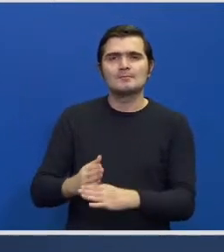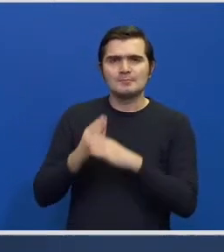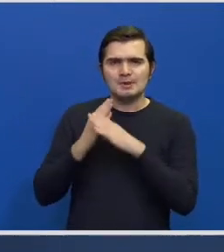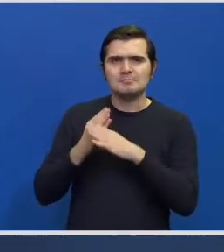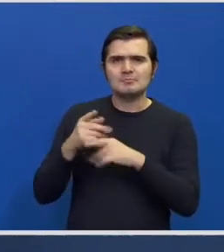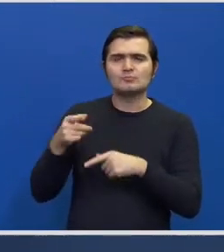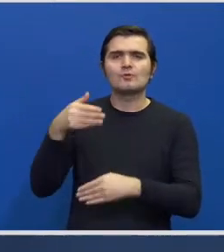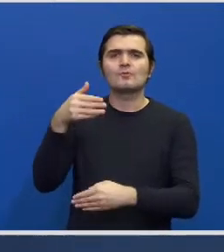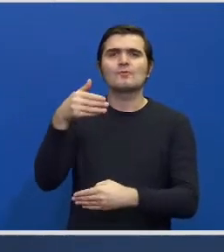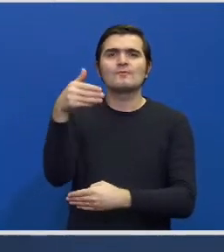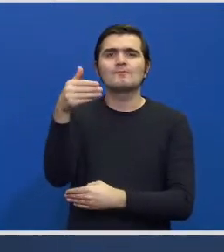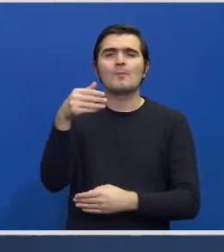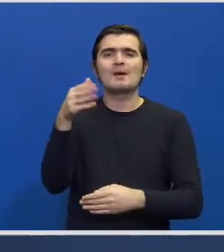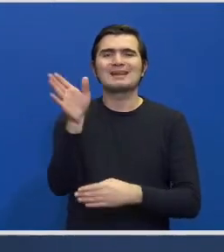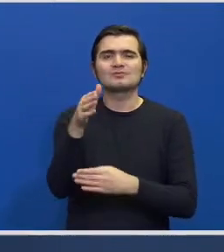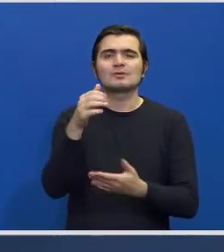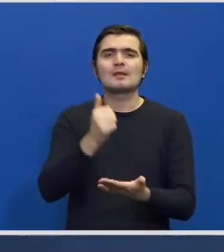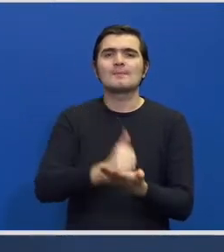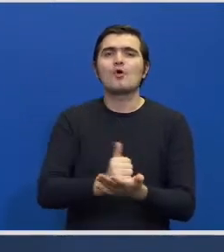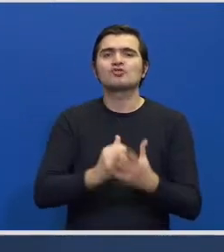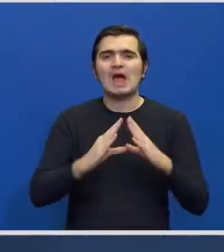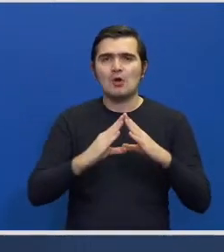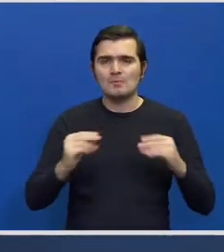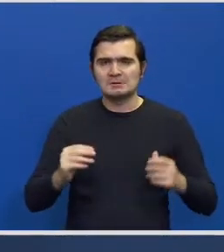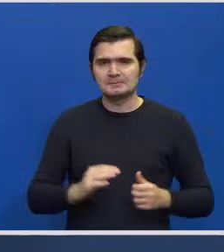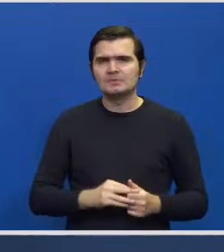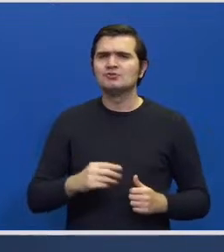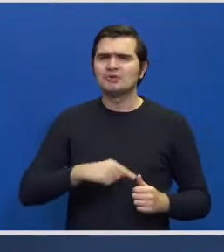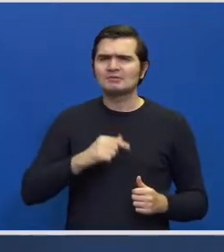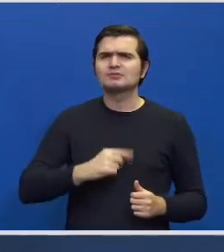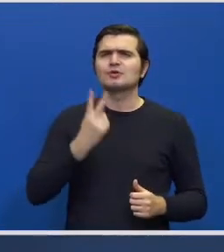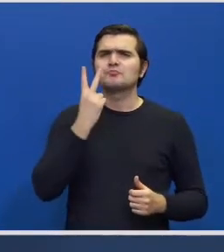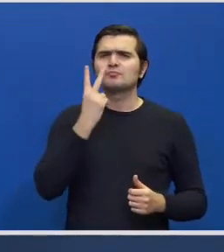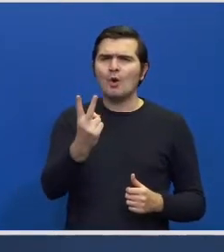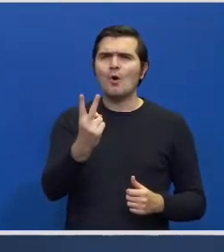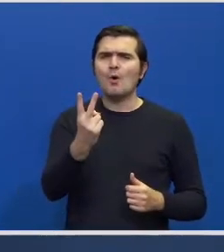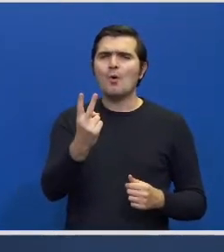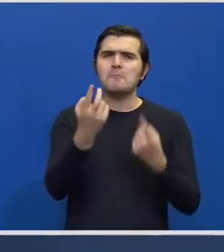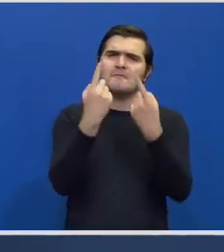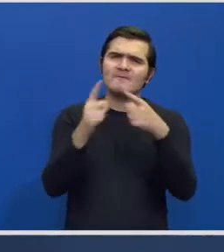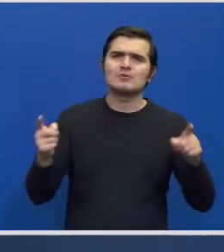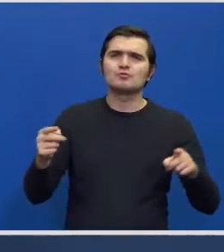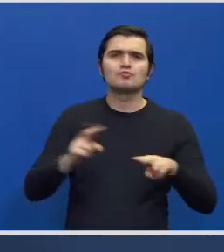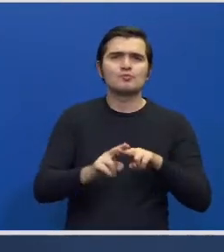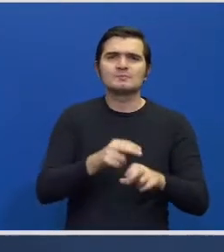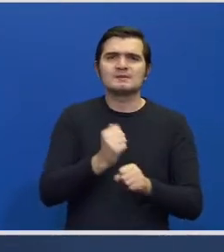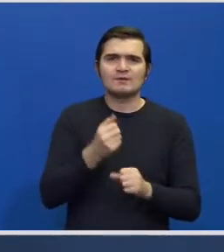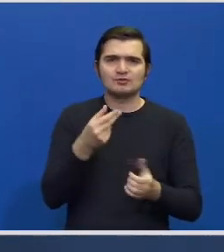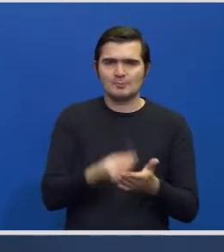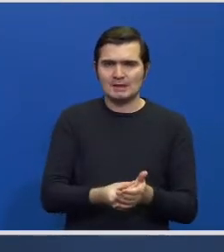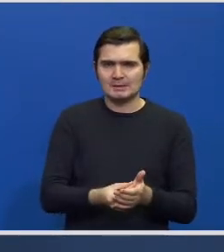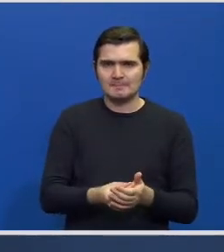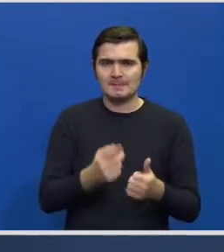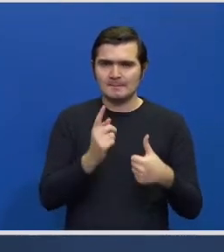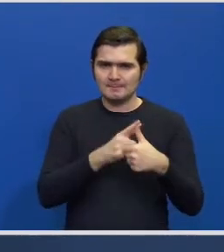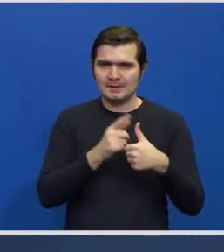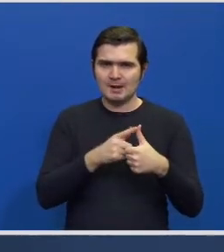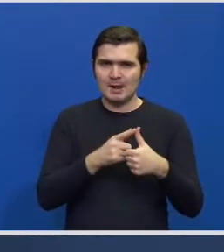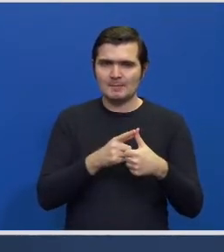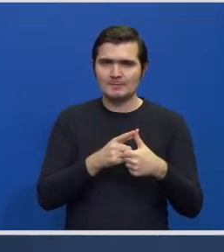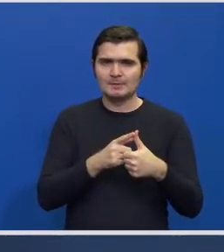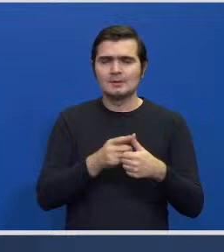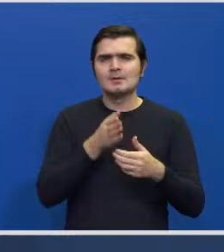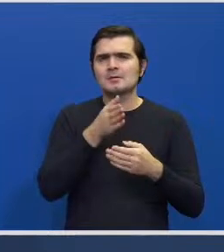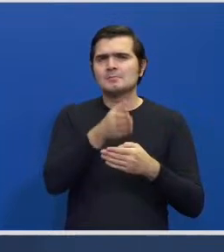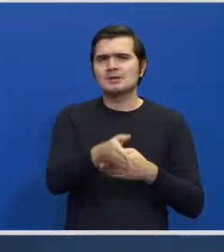prin intermediul Companiei Naționale Poșta Română, sunt două modalități de efectuare a acestor plăți, respectiv